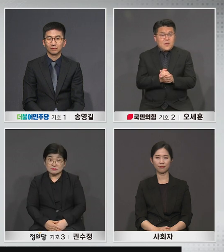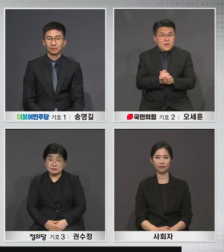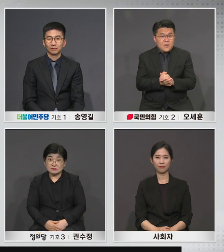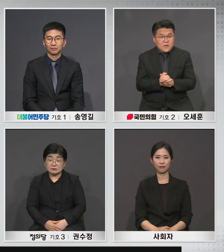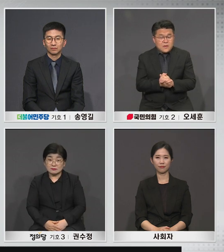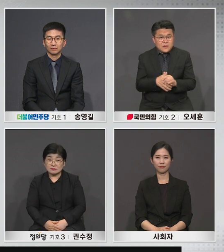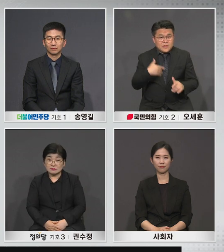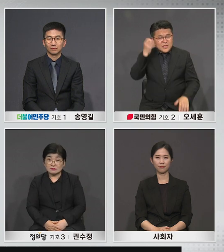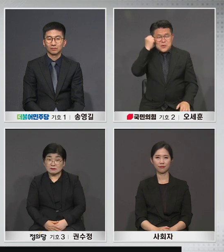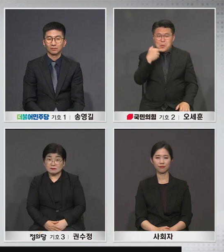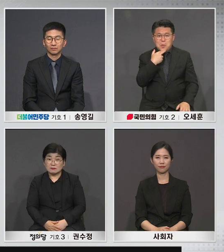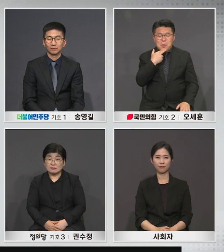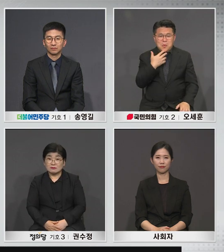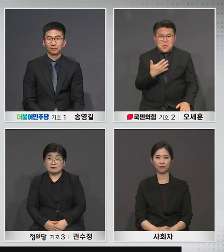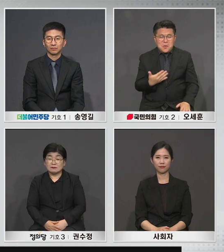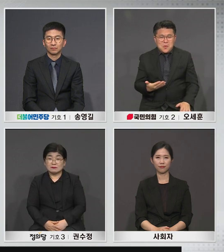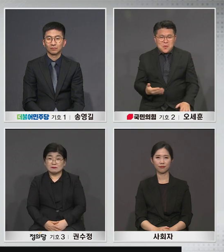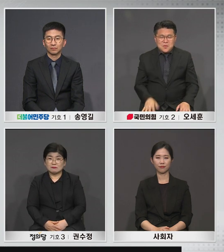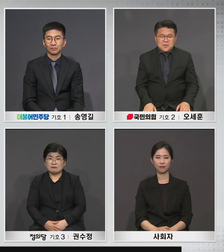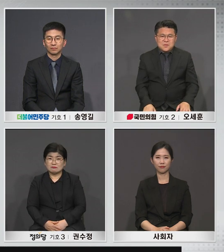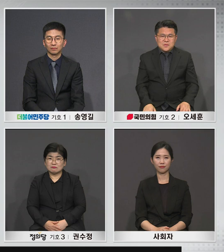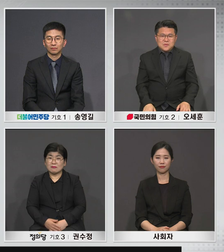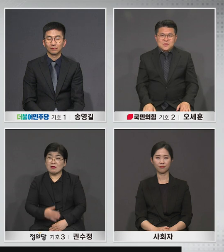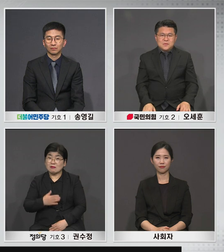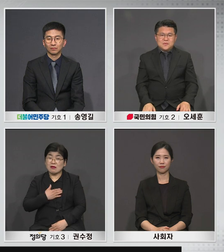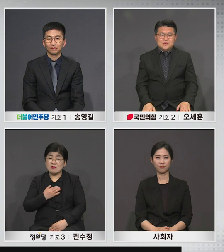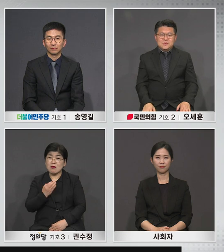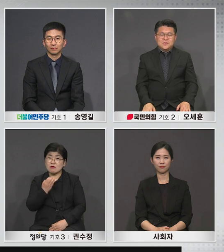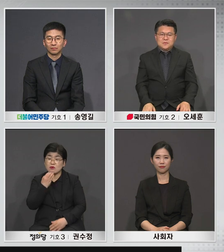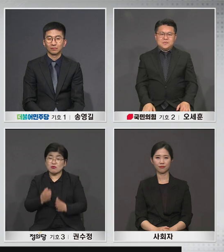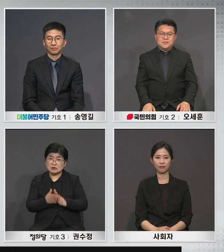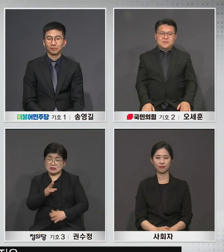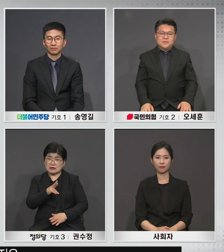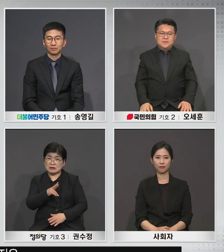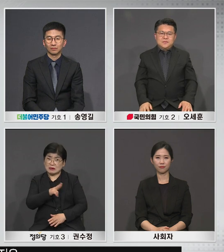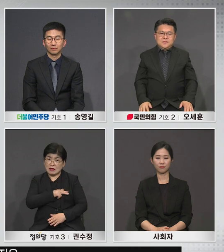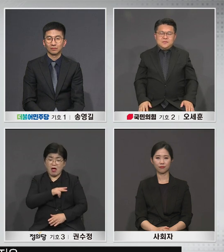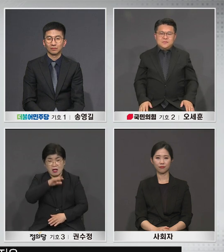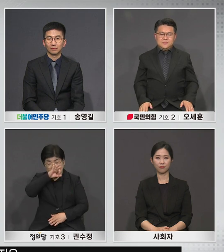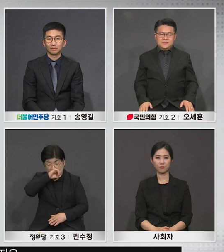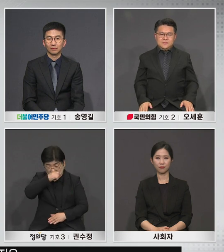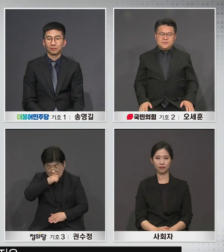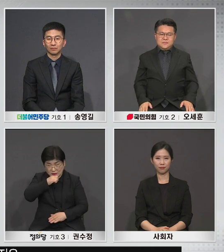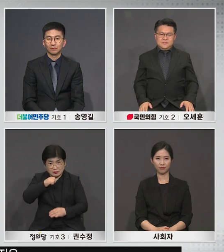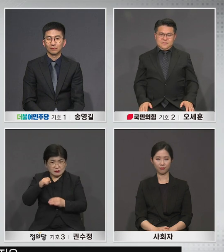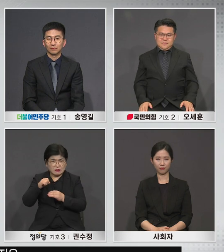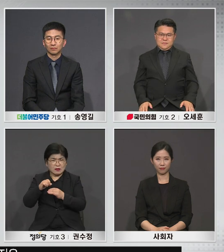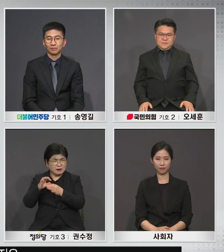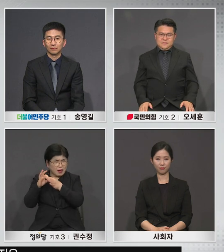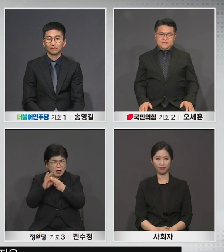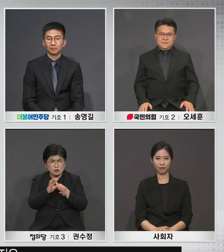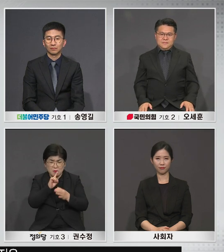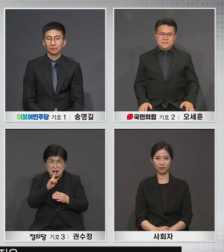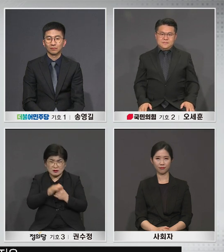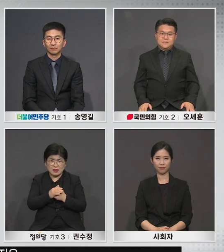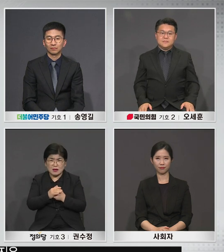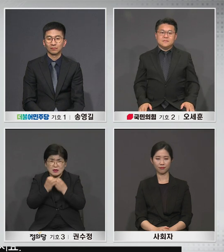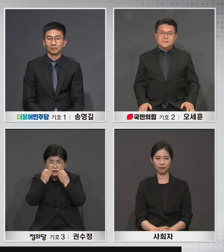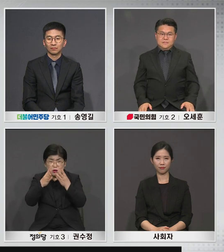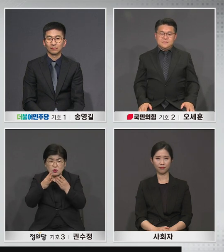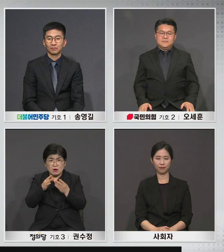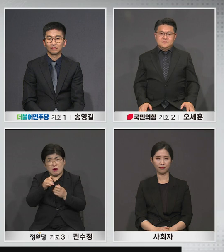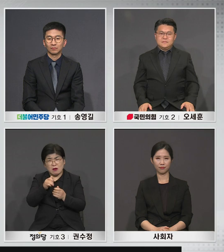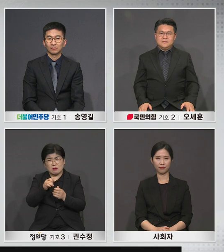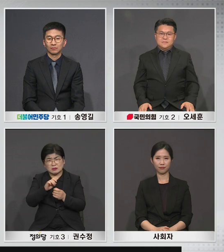기억을 못합니다. 저는 서울시의회에서 계속해서 예산을 다뤄오면서 계속해서 이렇게 새로운 것들을 실험하고 제안을 하고 이런